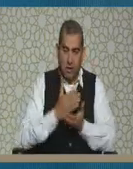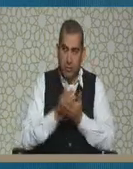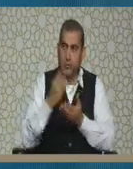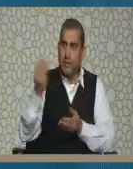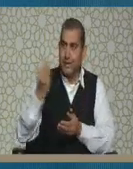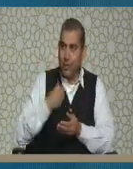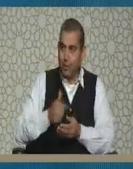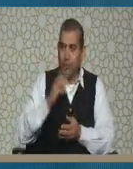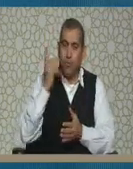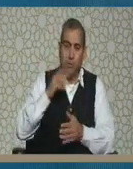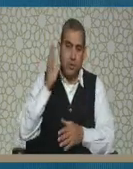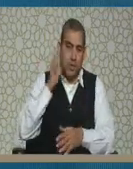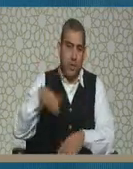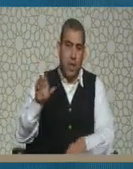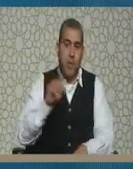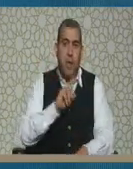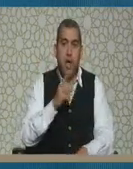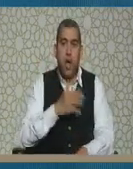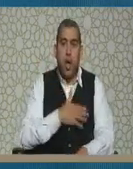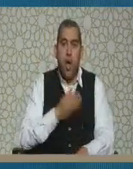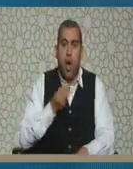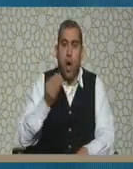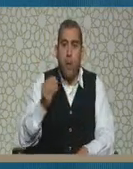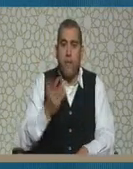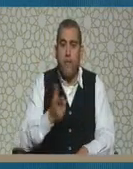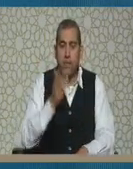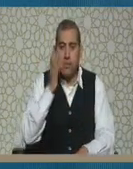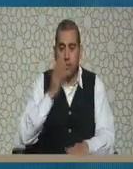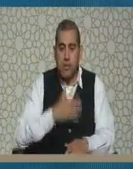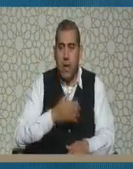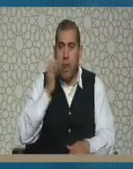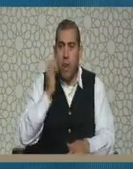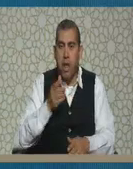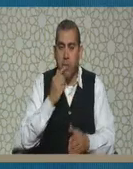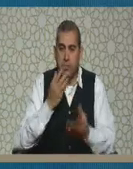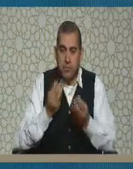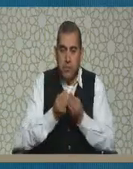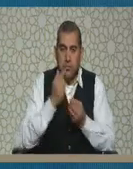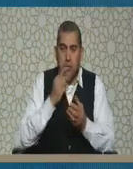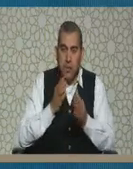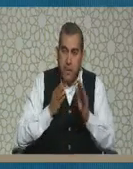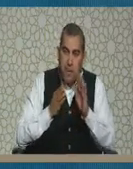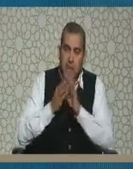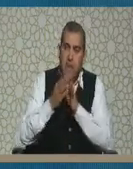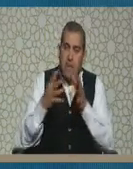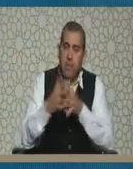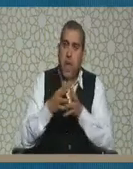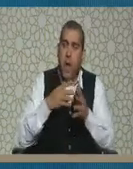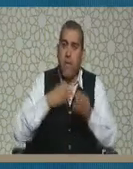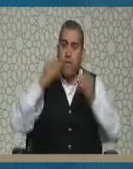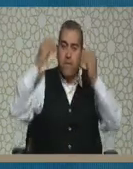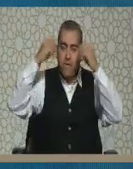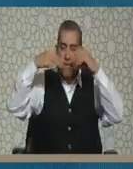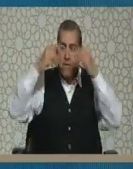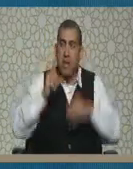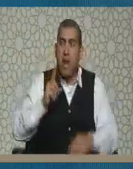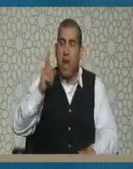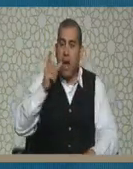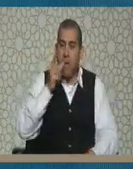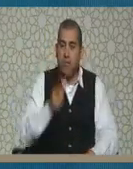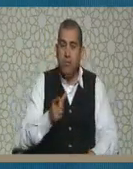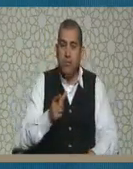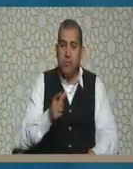ويتيقن بان انه مع الله سبحانه وتعالى غ يكون غارقا في فضله يبقى ايه اللي حاصل